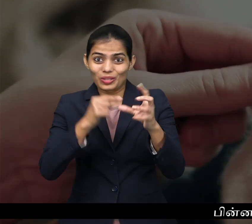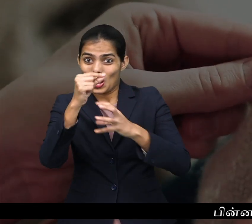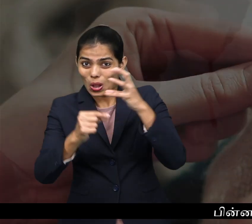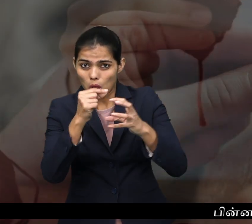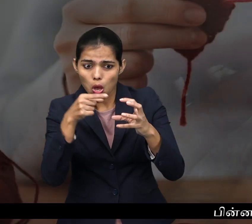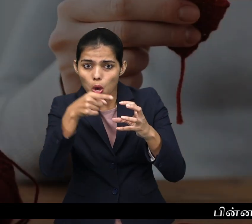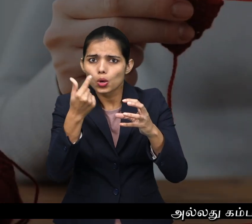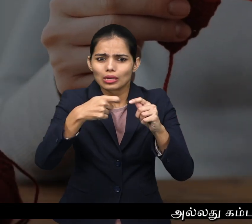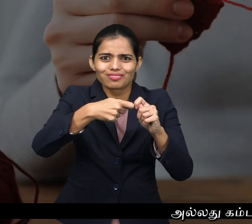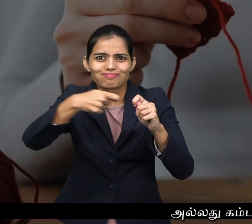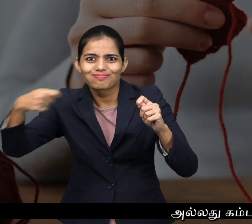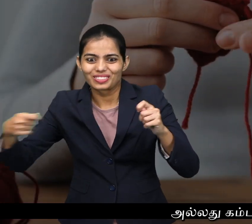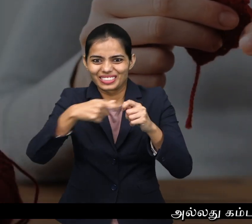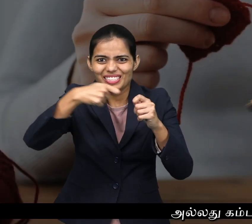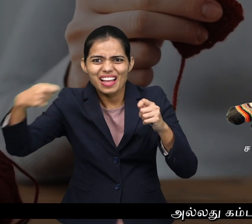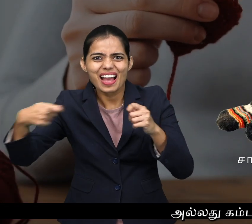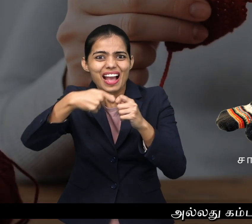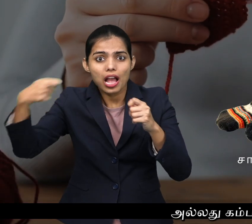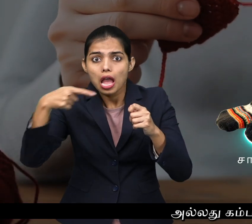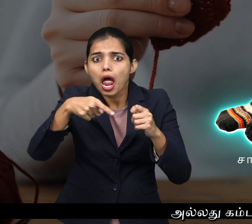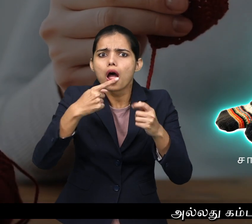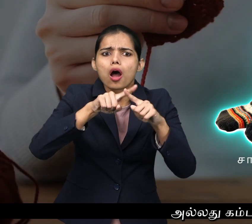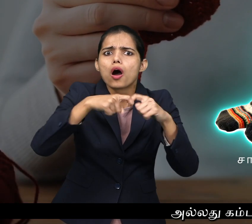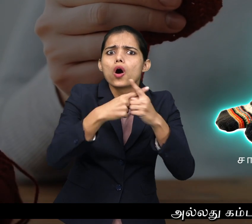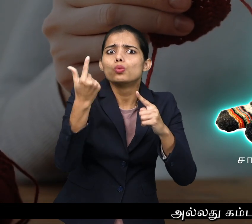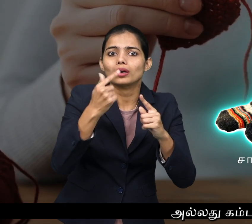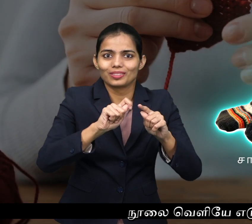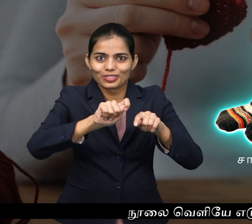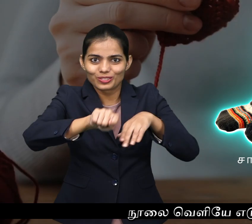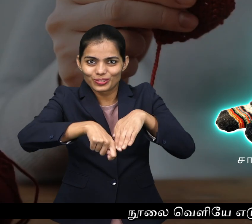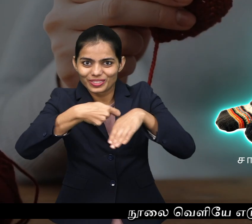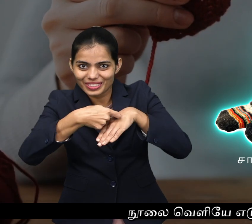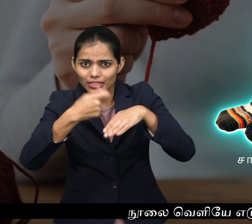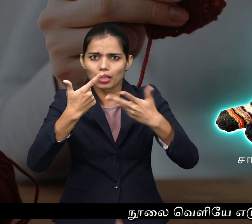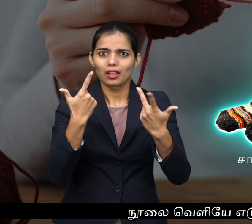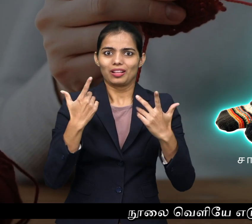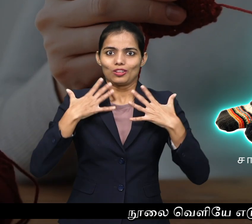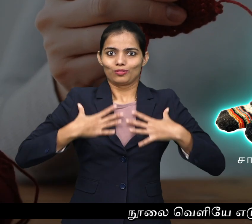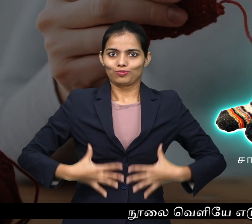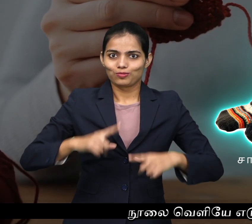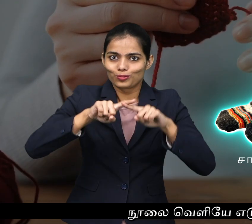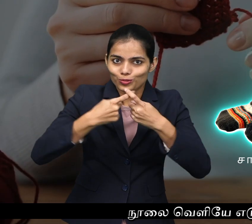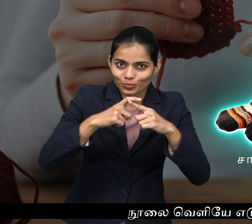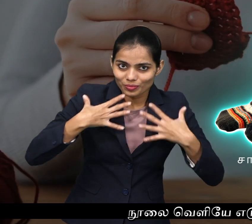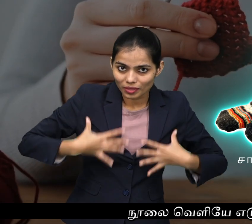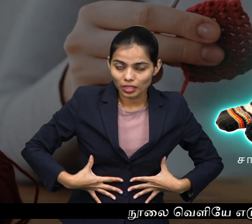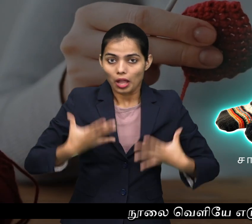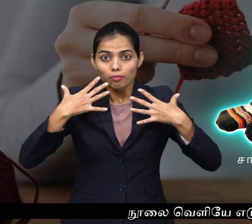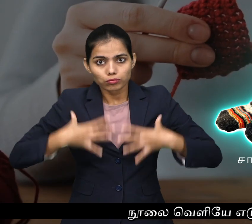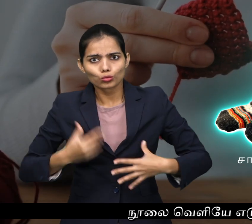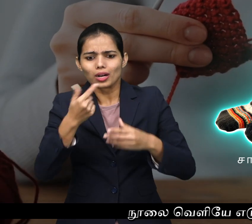பின்னப்பட்ட காலுறை அல்லது கம்பளி சட்டையிலிருந்து நூலை வெளியே எடுத்தால் துணி